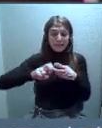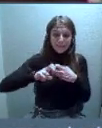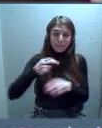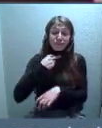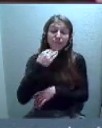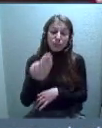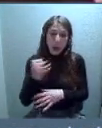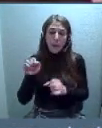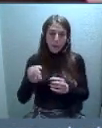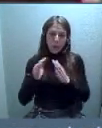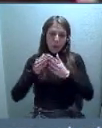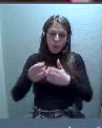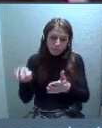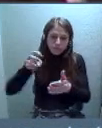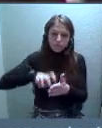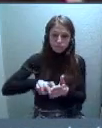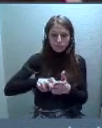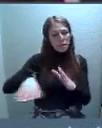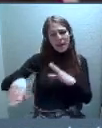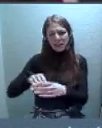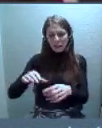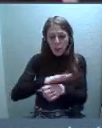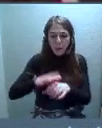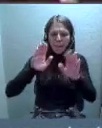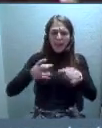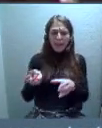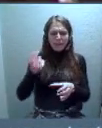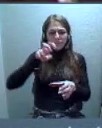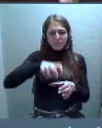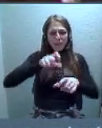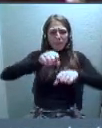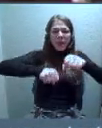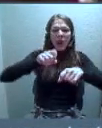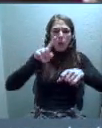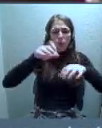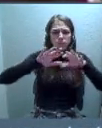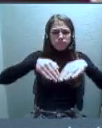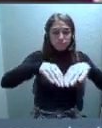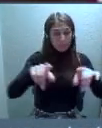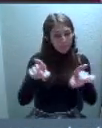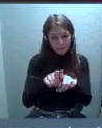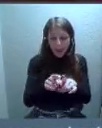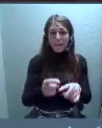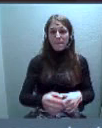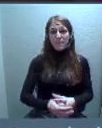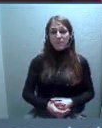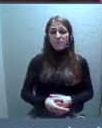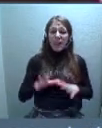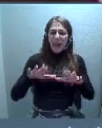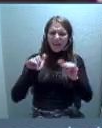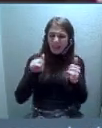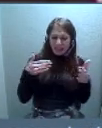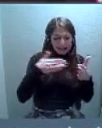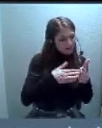pouvoir pratiquer la voile. Le pédalo, enfin tout. On essaye vraiment de faire en sorte qu'il n'y ait pas de barrière, pas